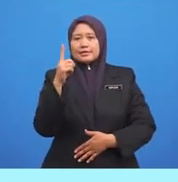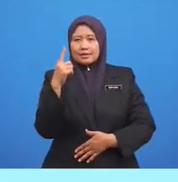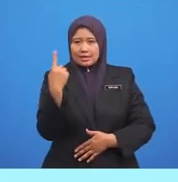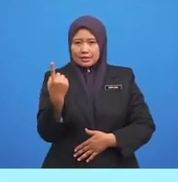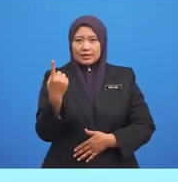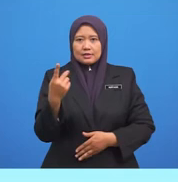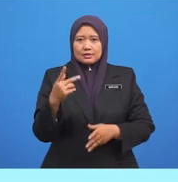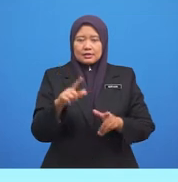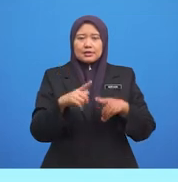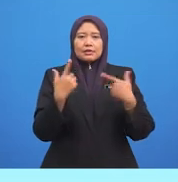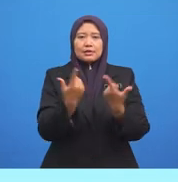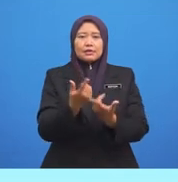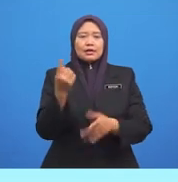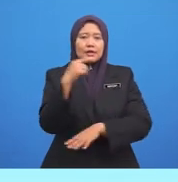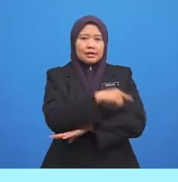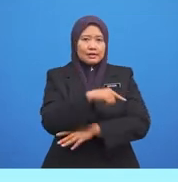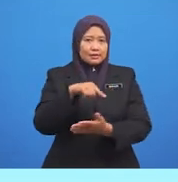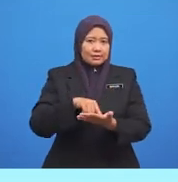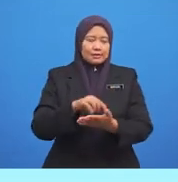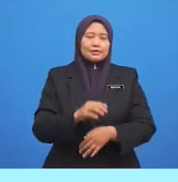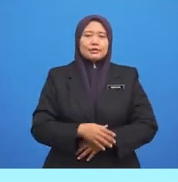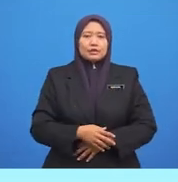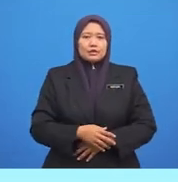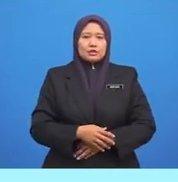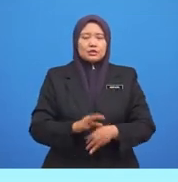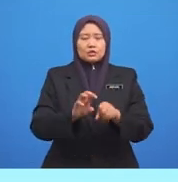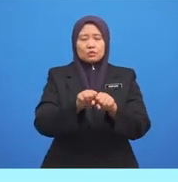ini. Semoga kamu semua